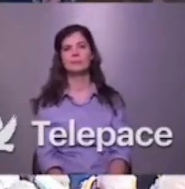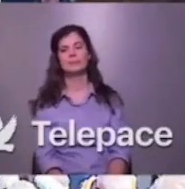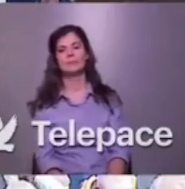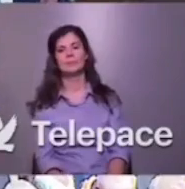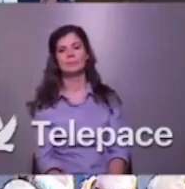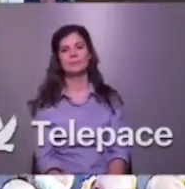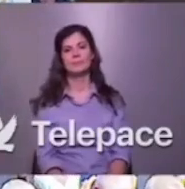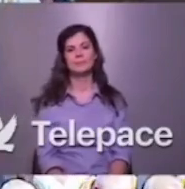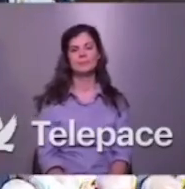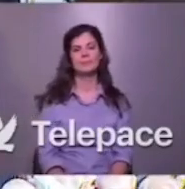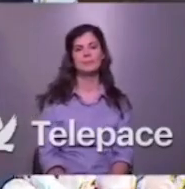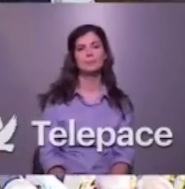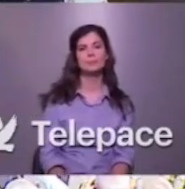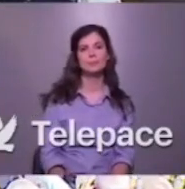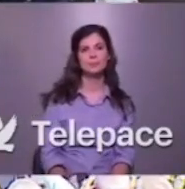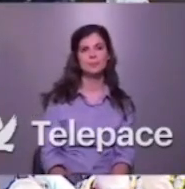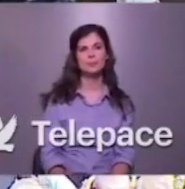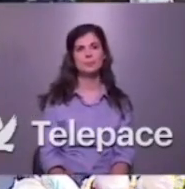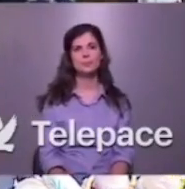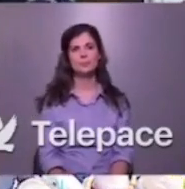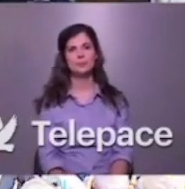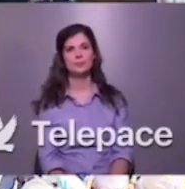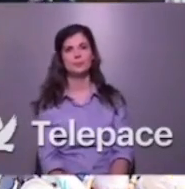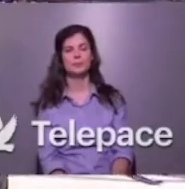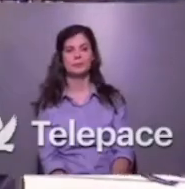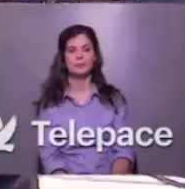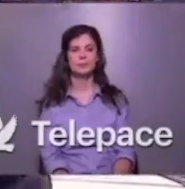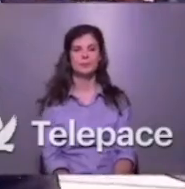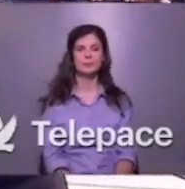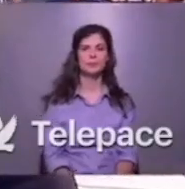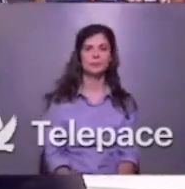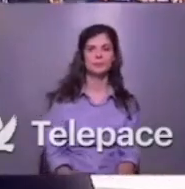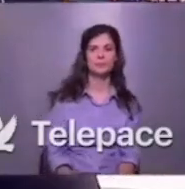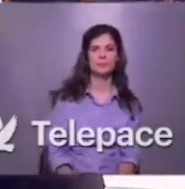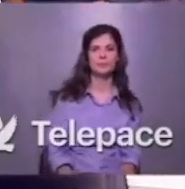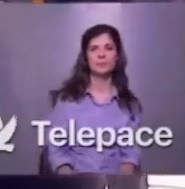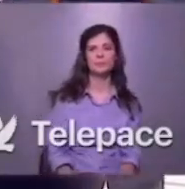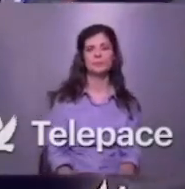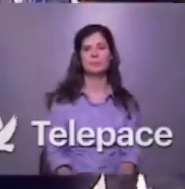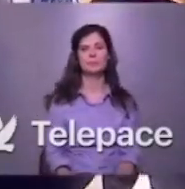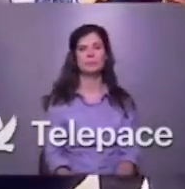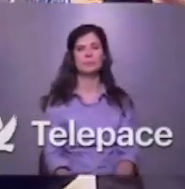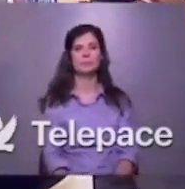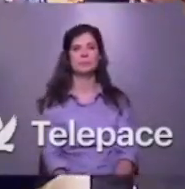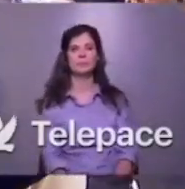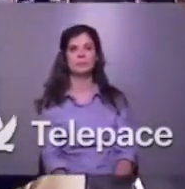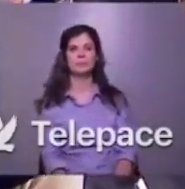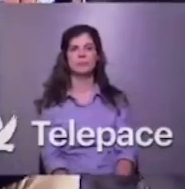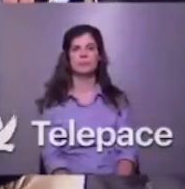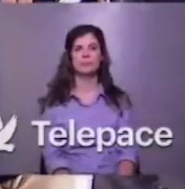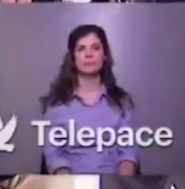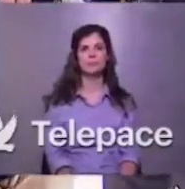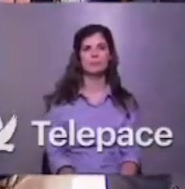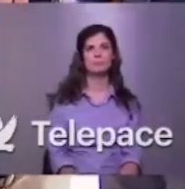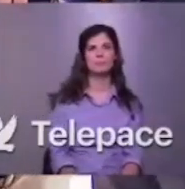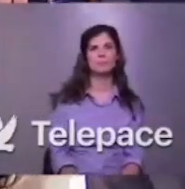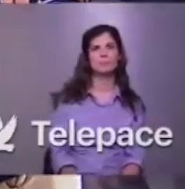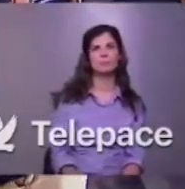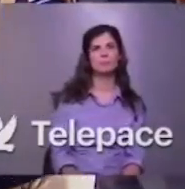suo trono al carro pieno di fiori dove verrà collocata